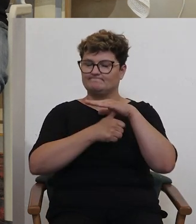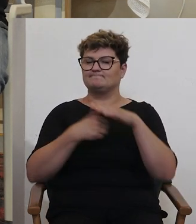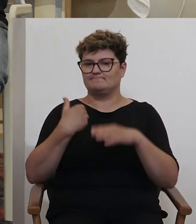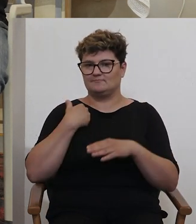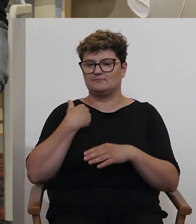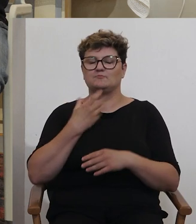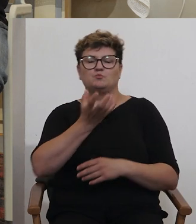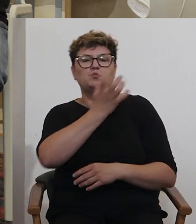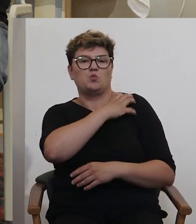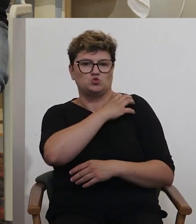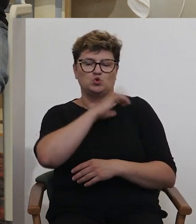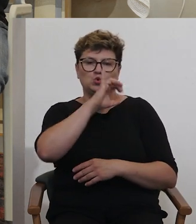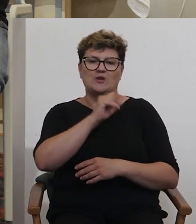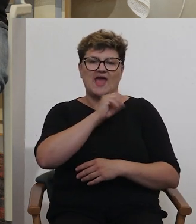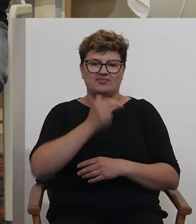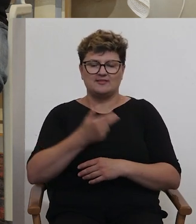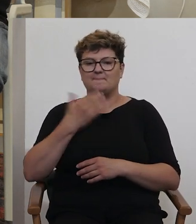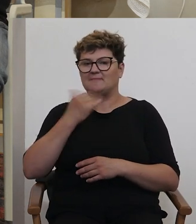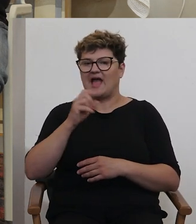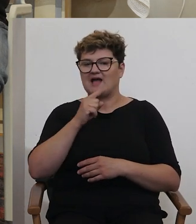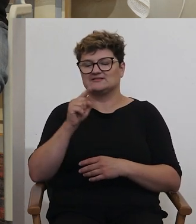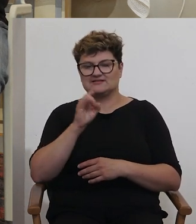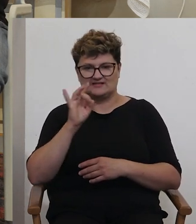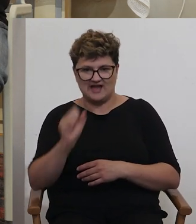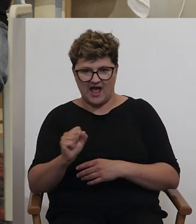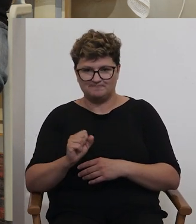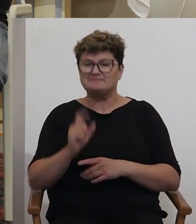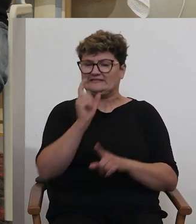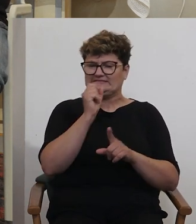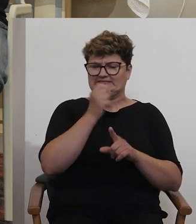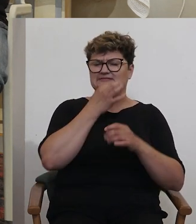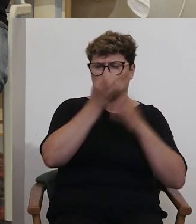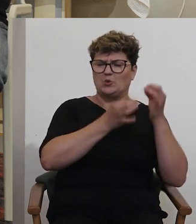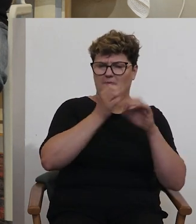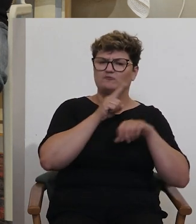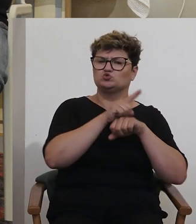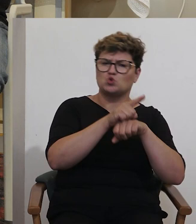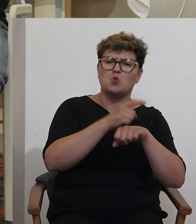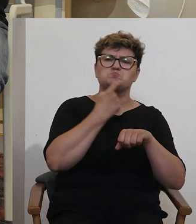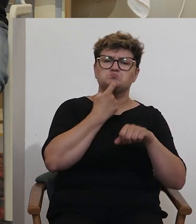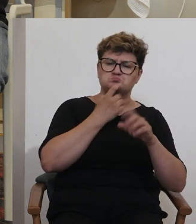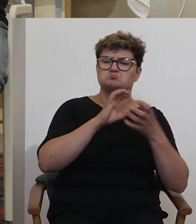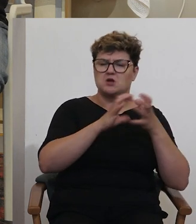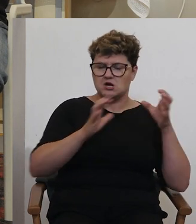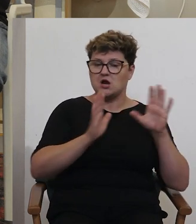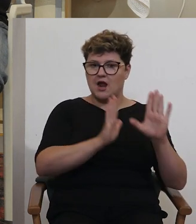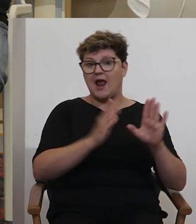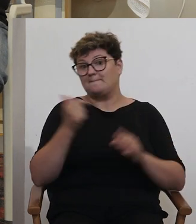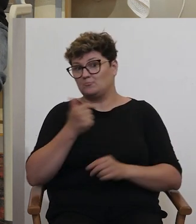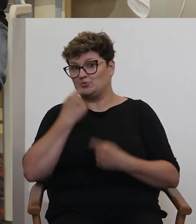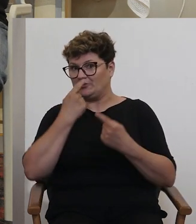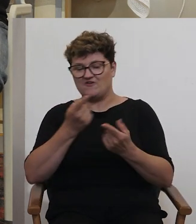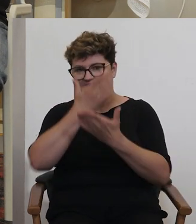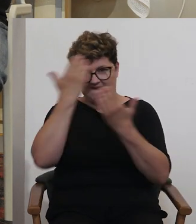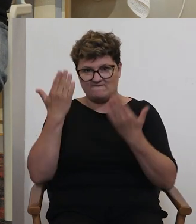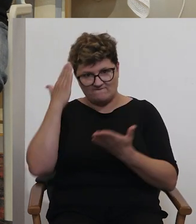dowodzonym przez porucznika Juliana Miazgę. Ale zanim powiemy o tym czołgu, to muszę Państwu powiedzieć, nie wiem czy Państwo